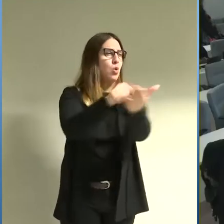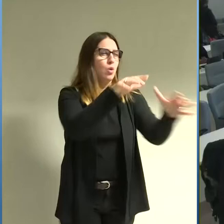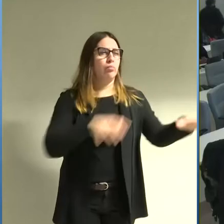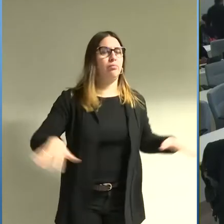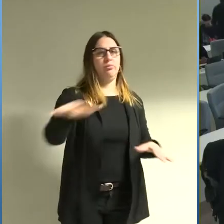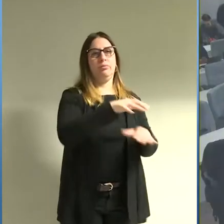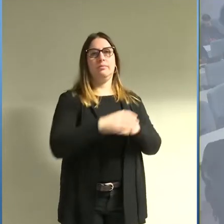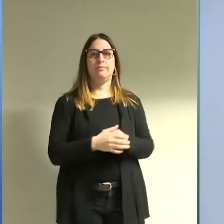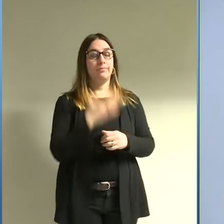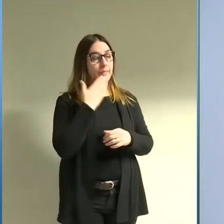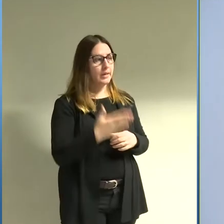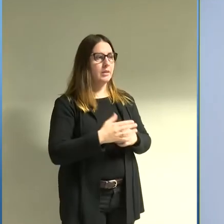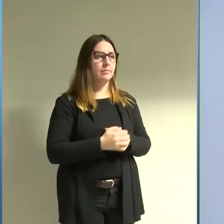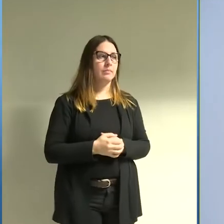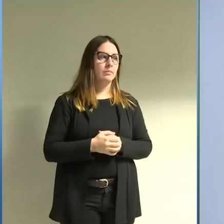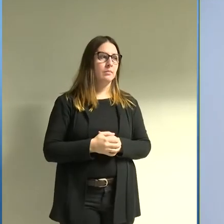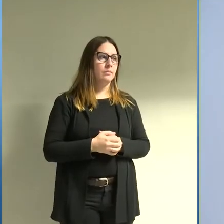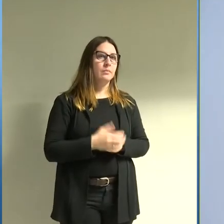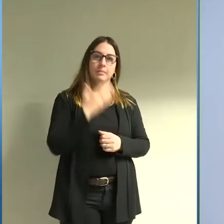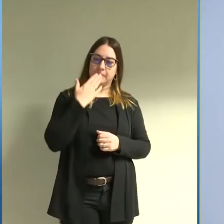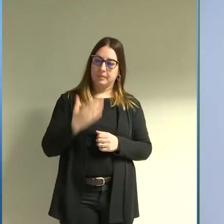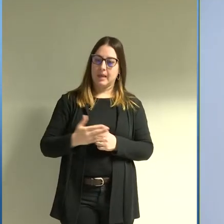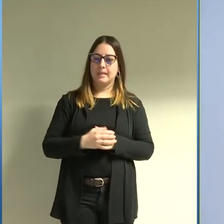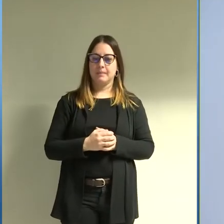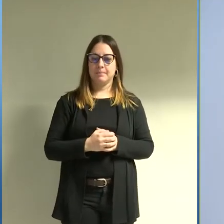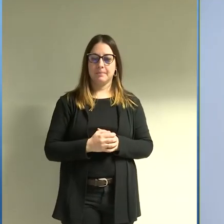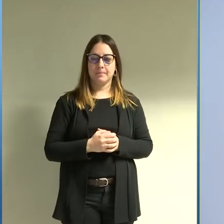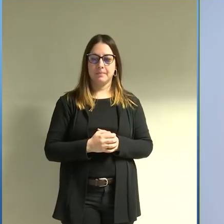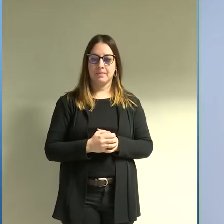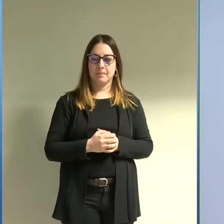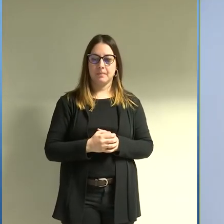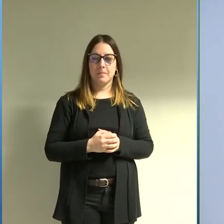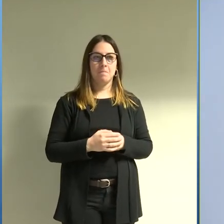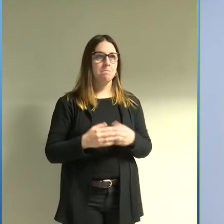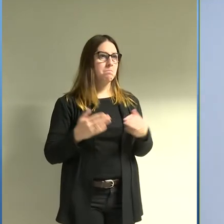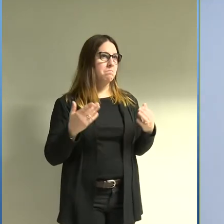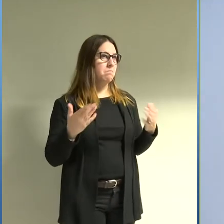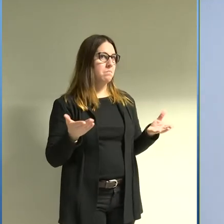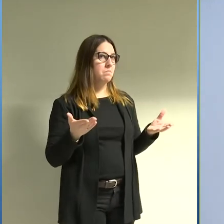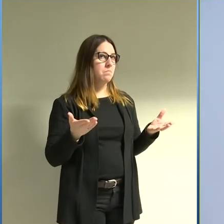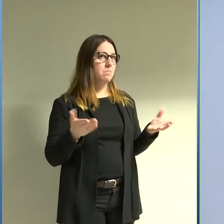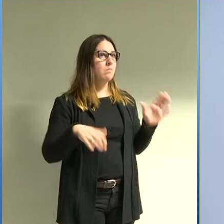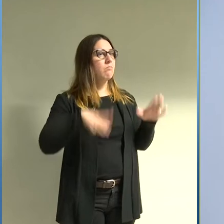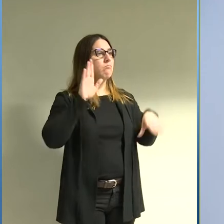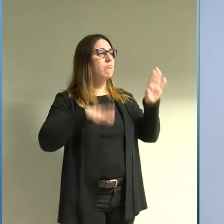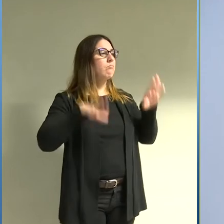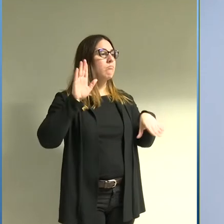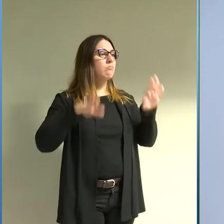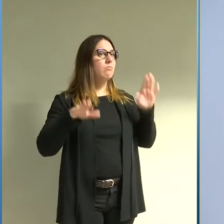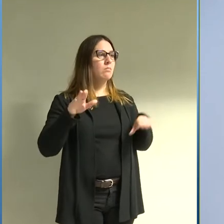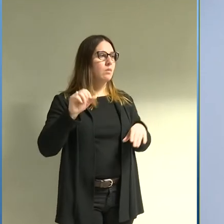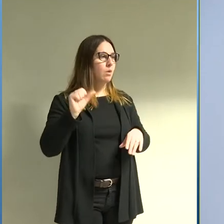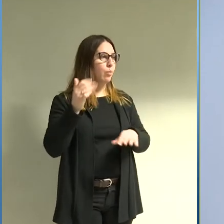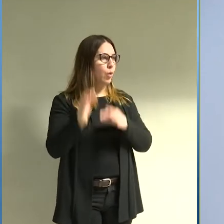merci voilà une demande de prise de parole pour ce premier tour